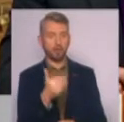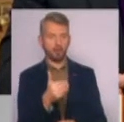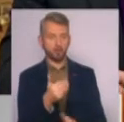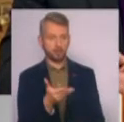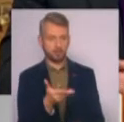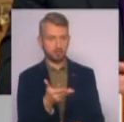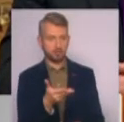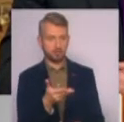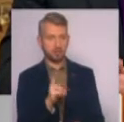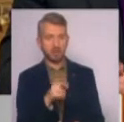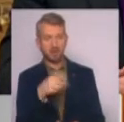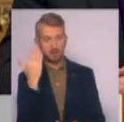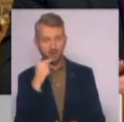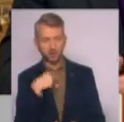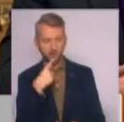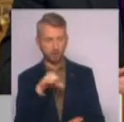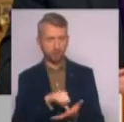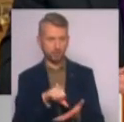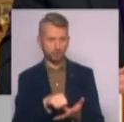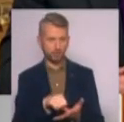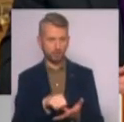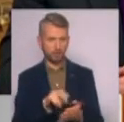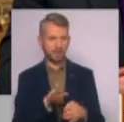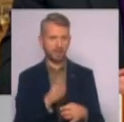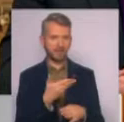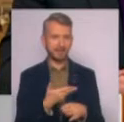дільничій, як раніше казали, поліклініці. Скрізь є